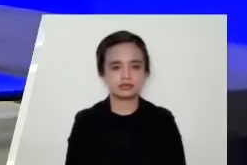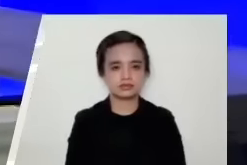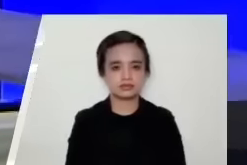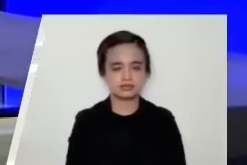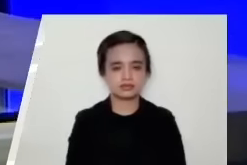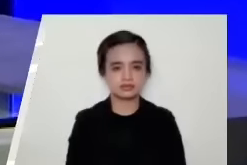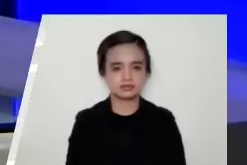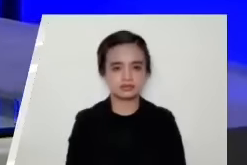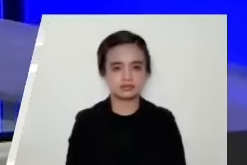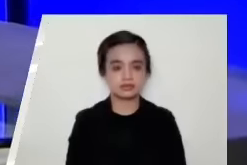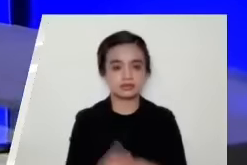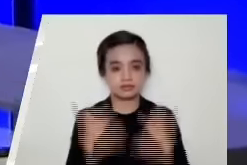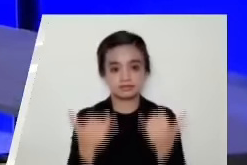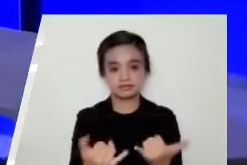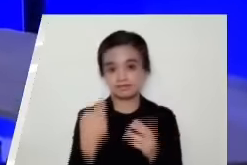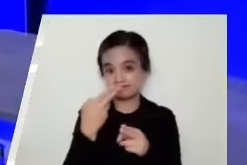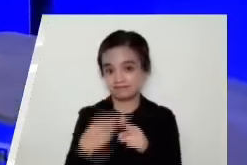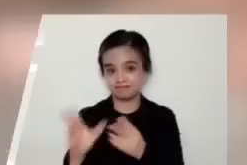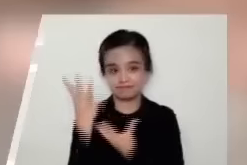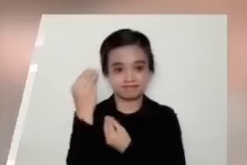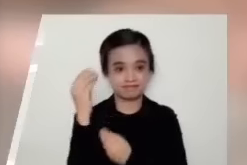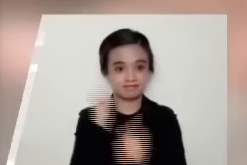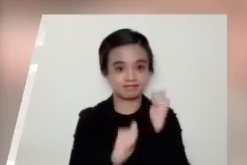Time for a quick chikahan.